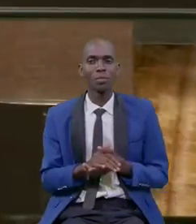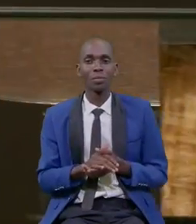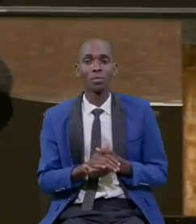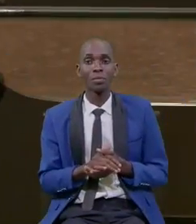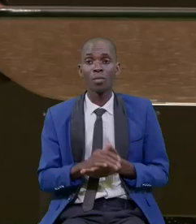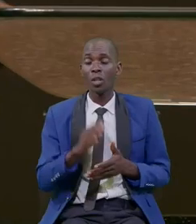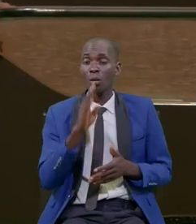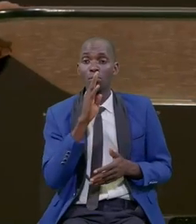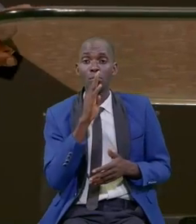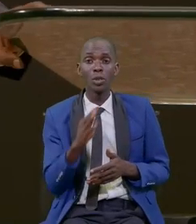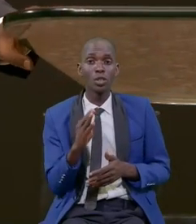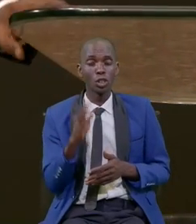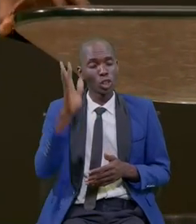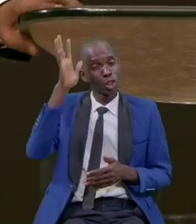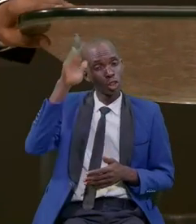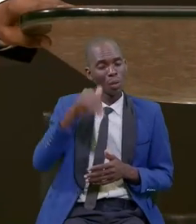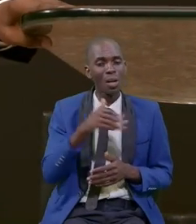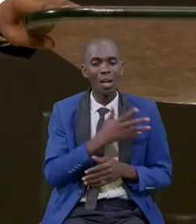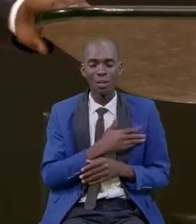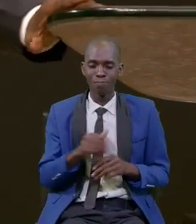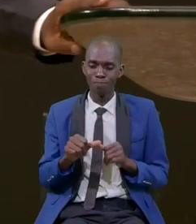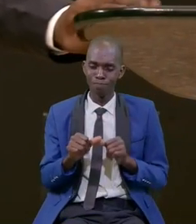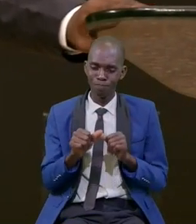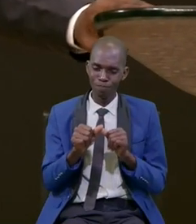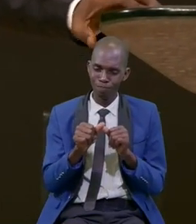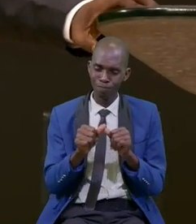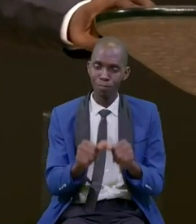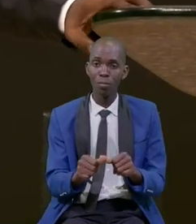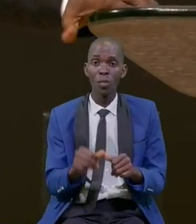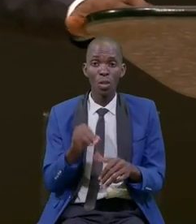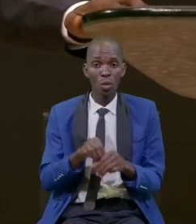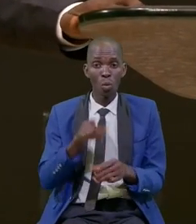Il n'y a pas de rébellion, il n'y a plus